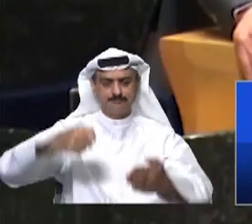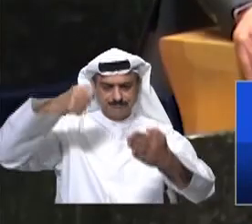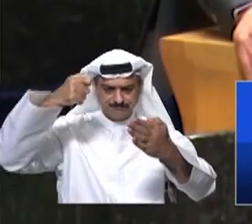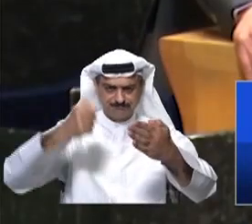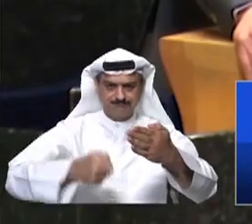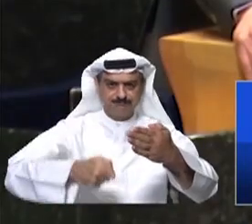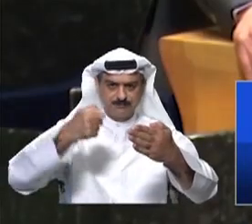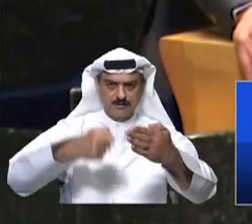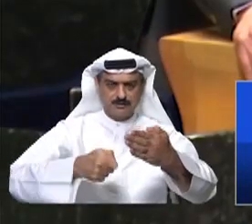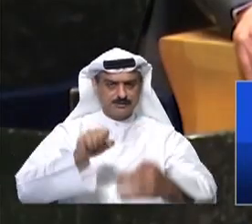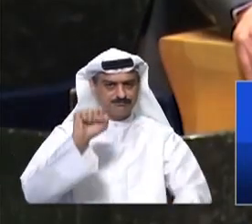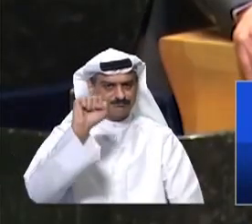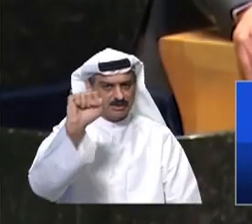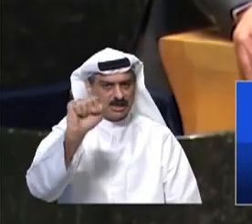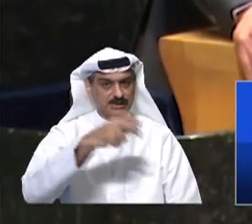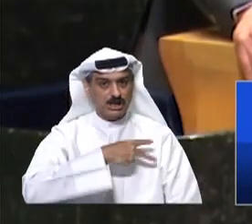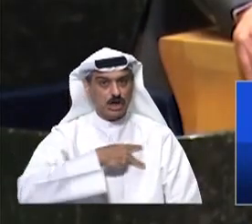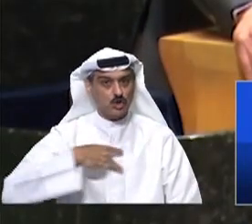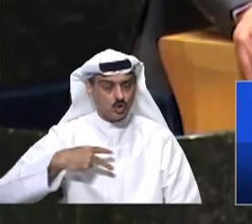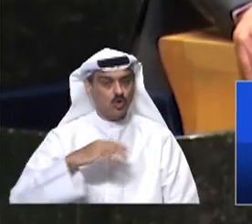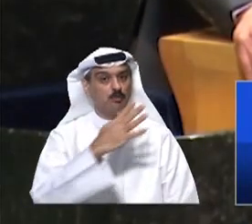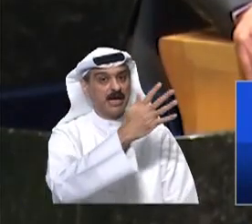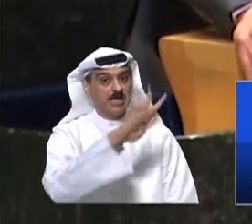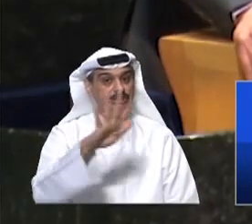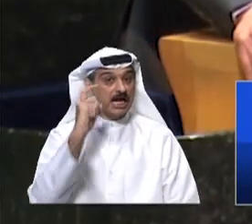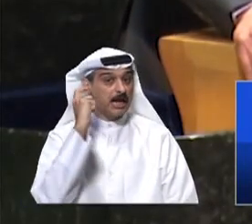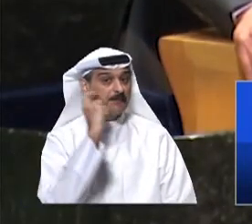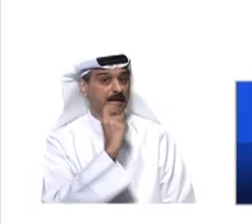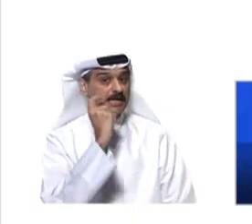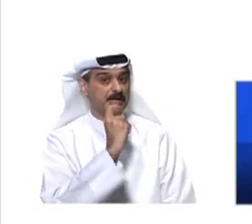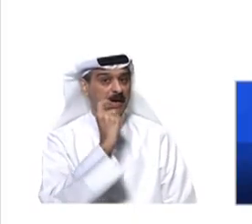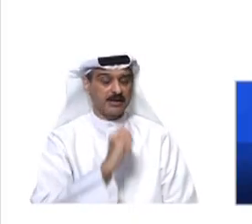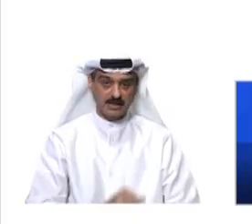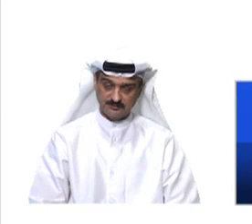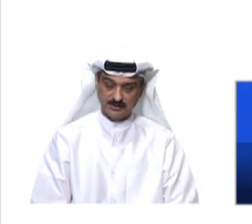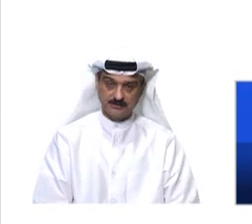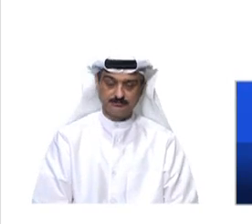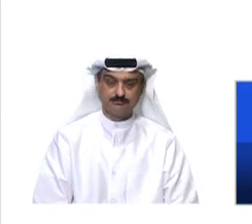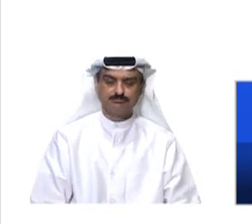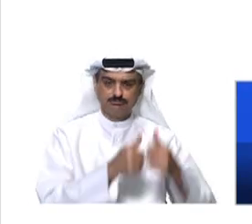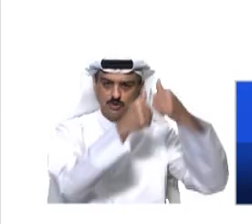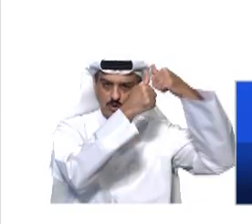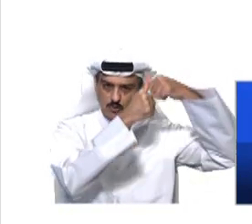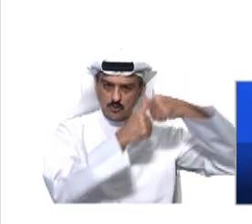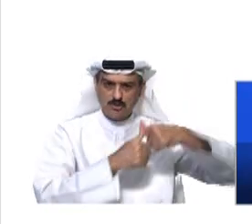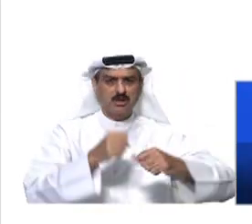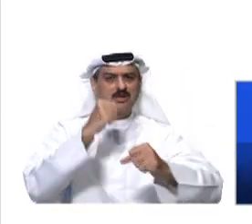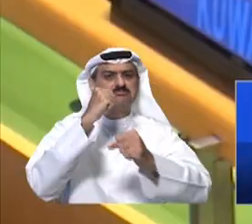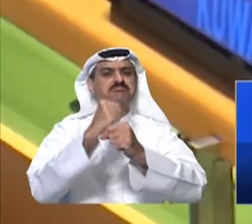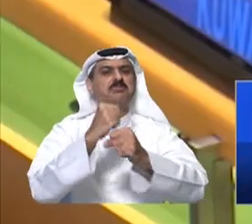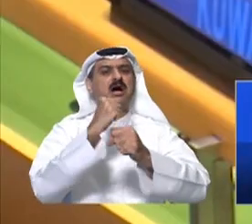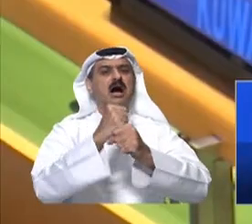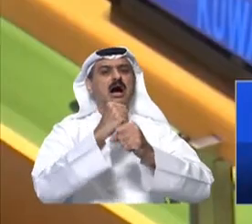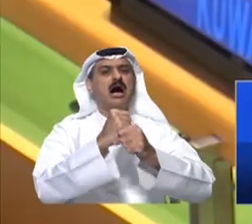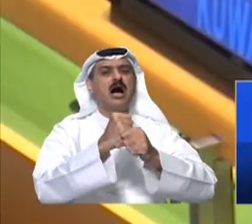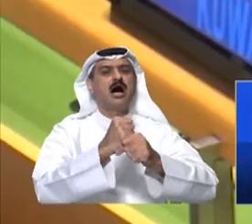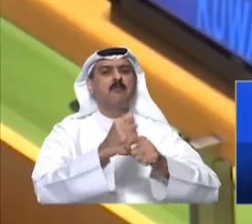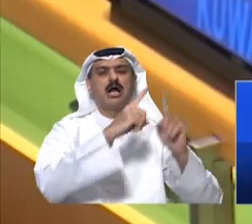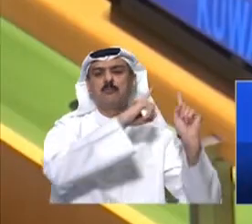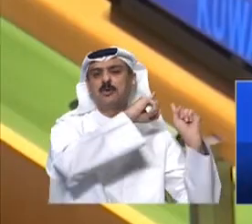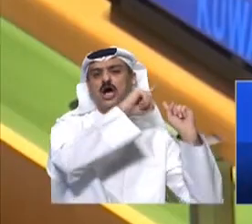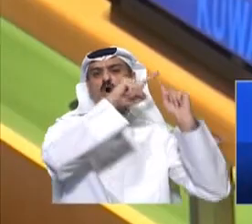إلى حكومة وشعب دولة الإمارات العربية المتحدة، مذكرا بأعماله التاريخية